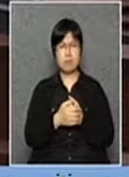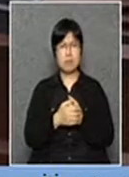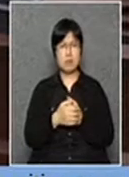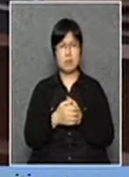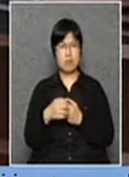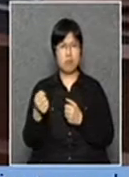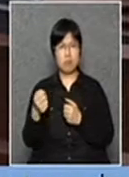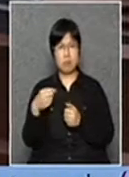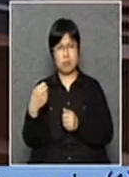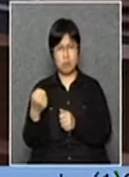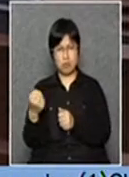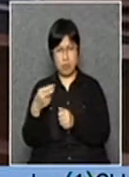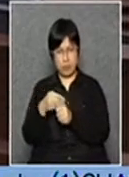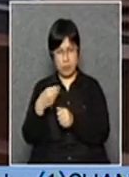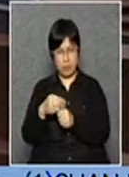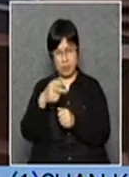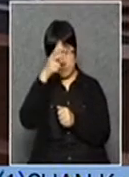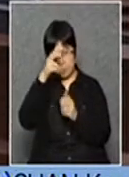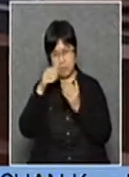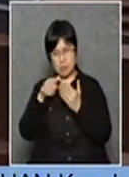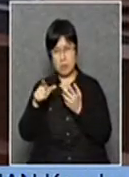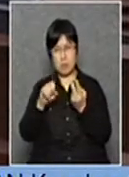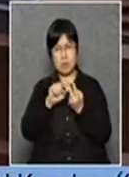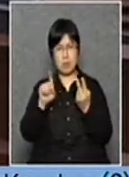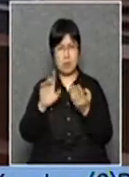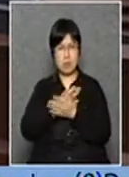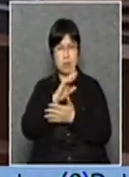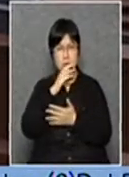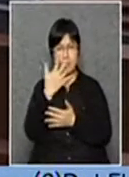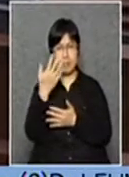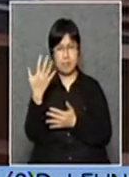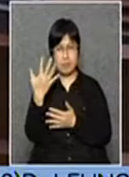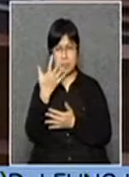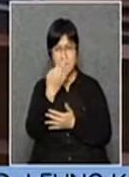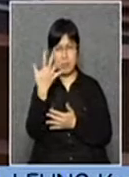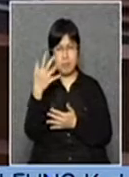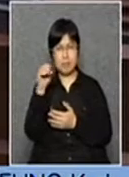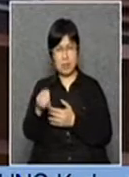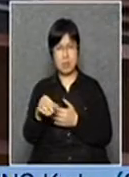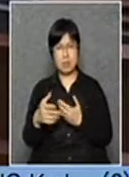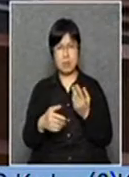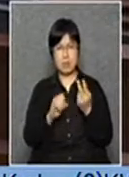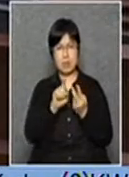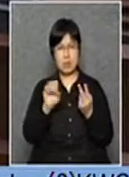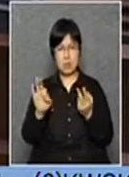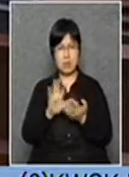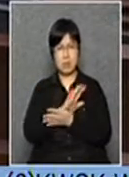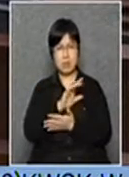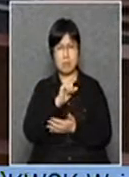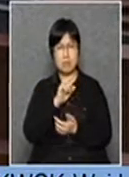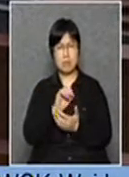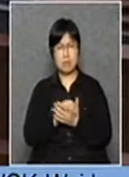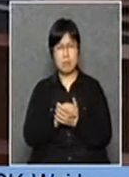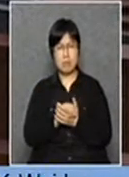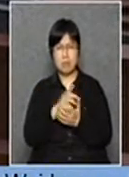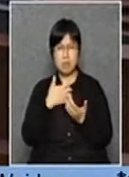僱員再培訓局咧，2011年嘅時候咧有35億存在，咁啊去到2013年咧就話大